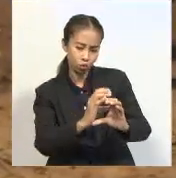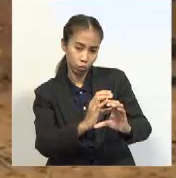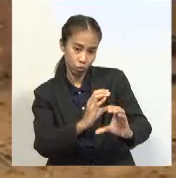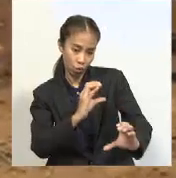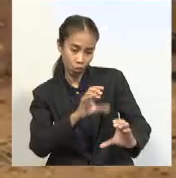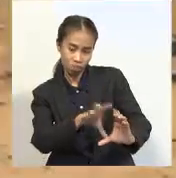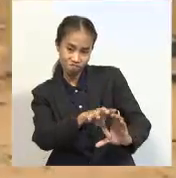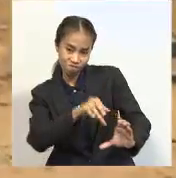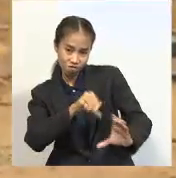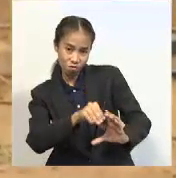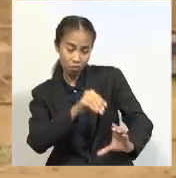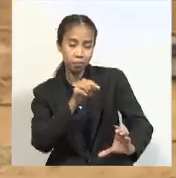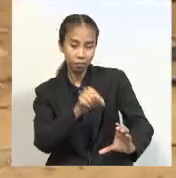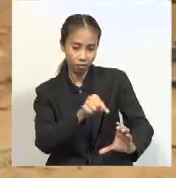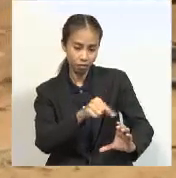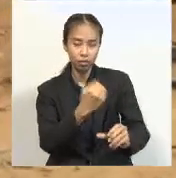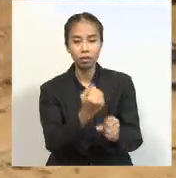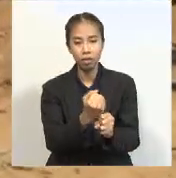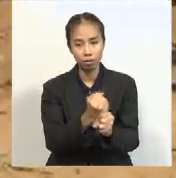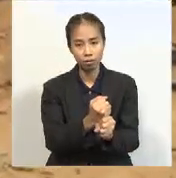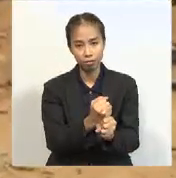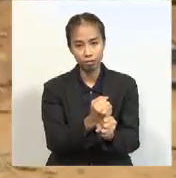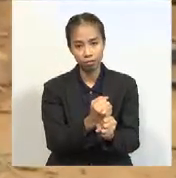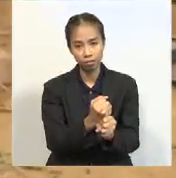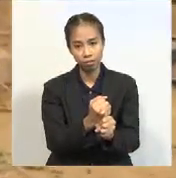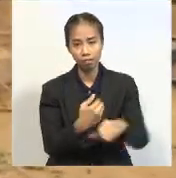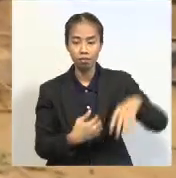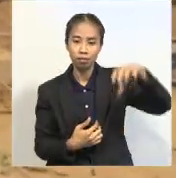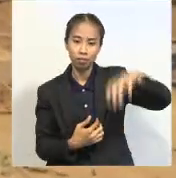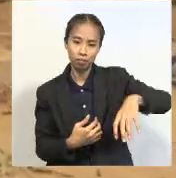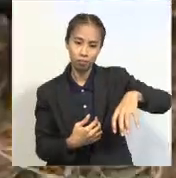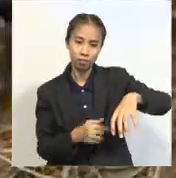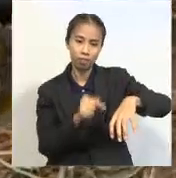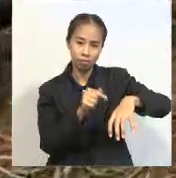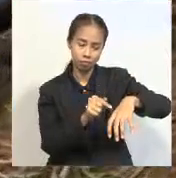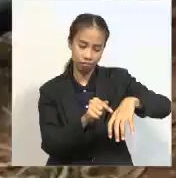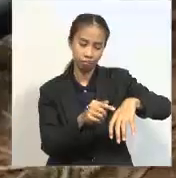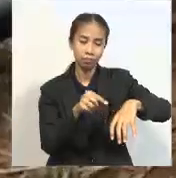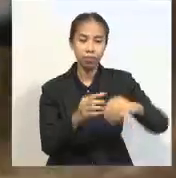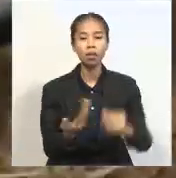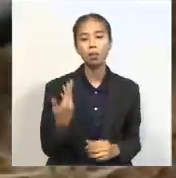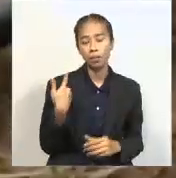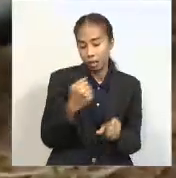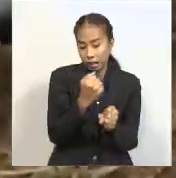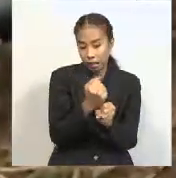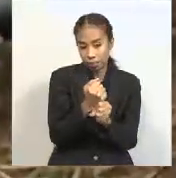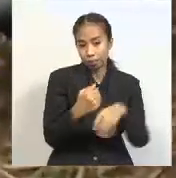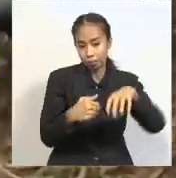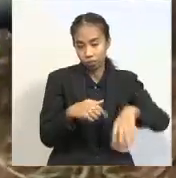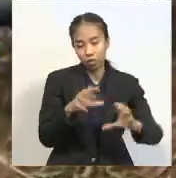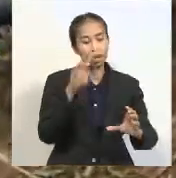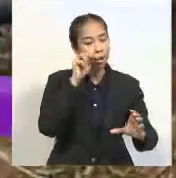น้ำที่สถานีผลิตน้ำที่ท่าพระหนองบัวดีหมีนะคะซึ่งเป็นสถ